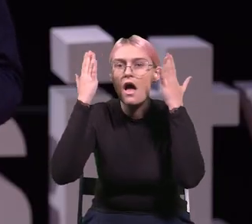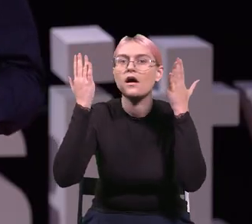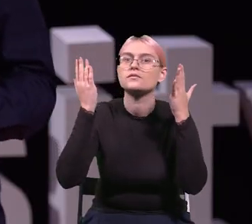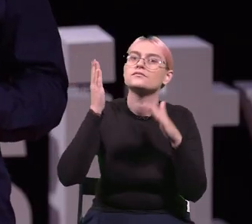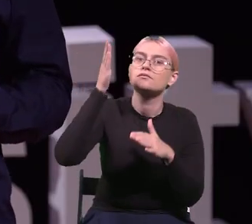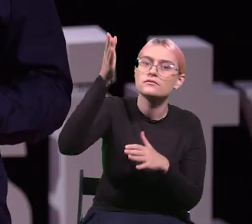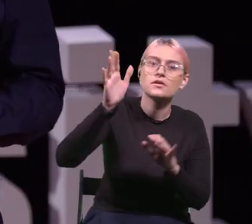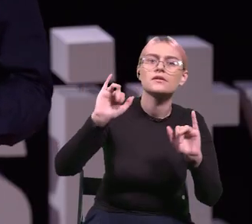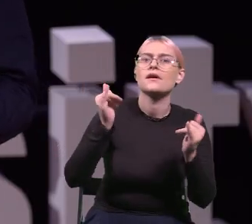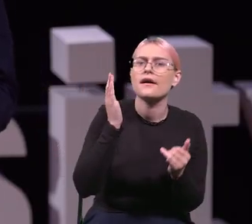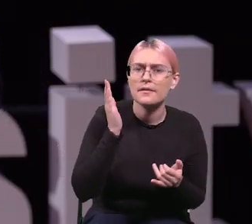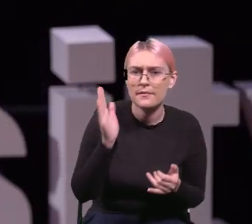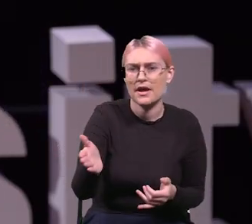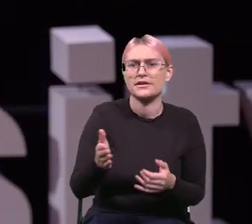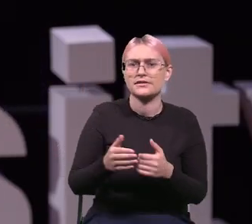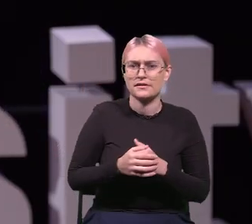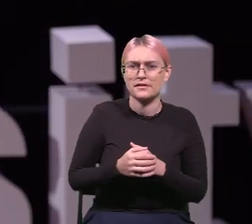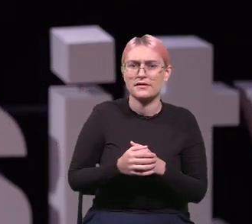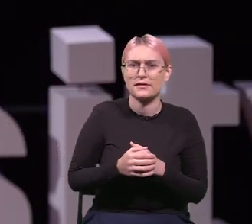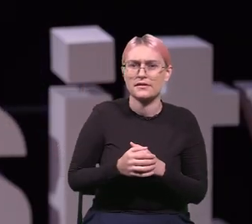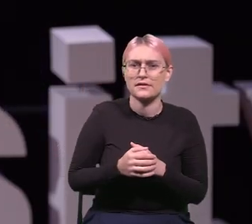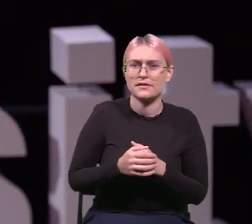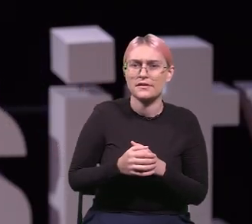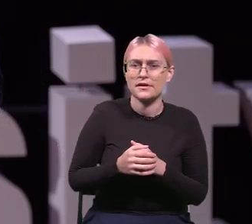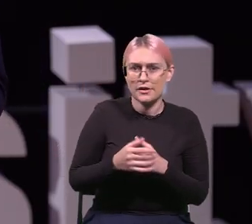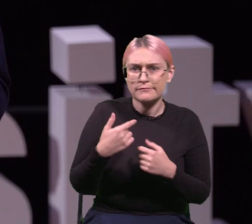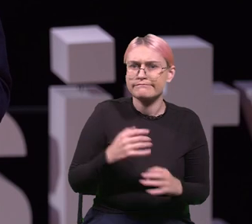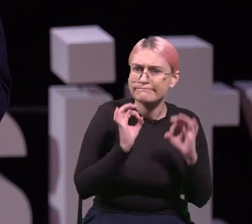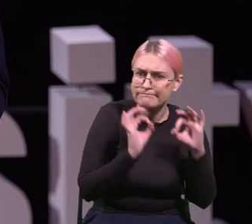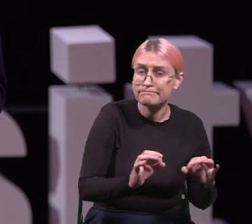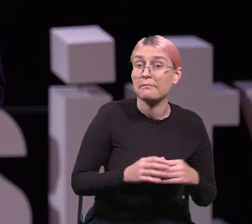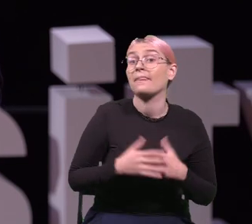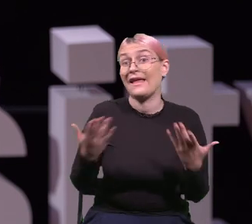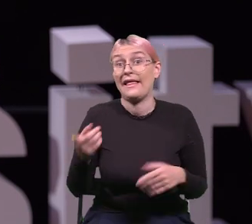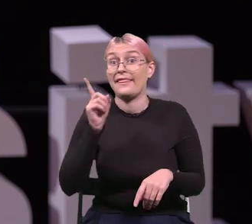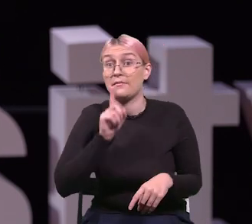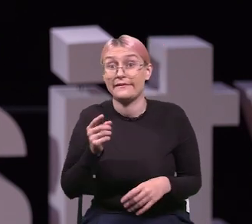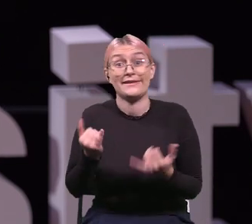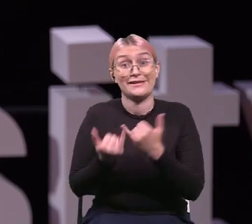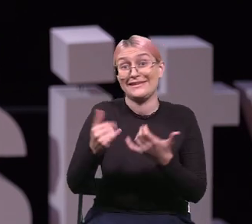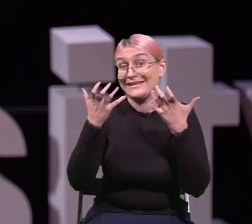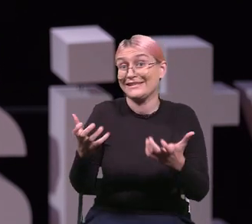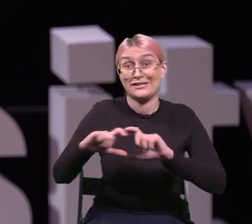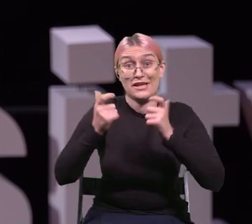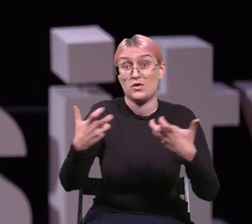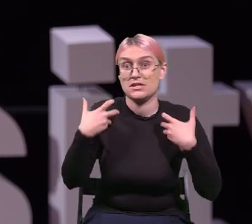to tego typu zobowiązania, jeśli tylko będziemy je wspólnie ustalać, mogą